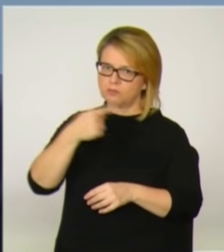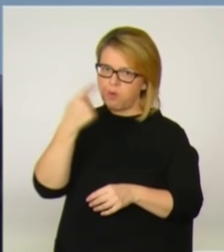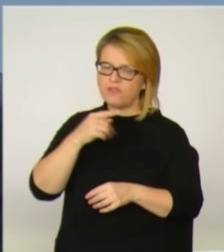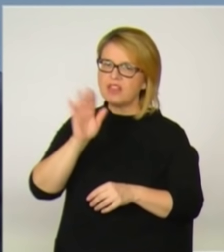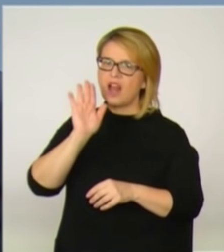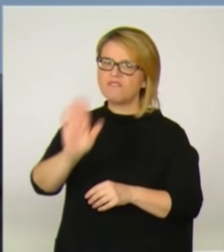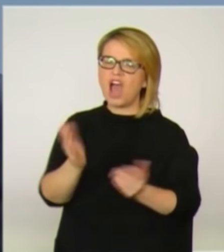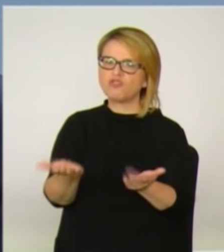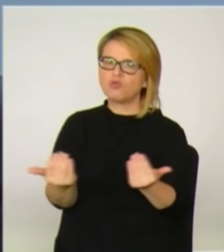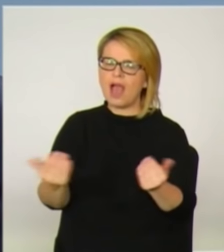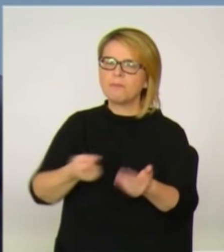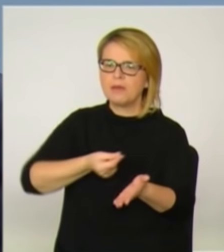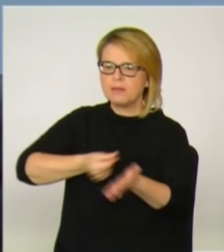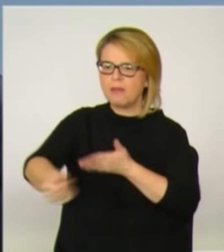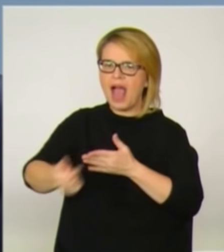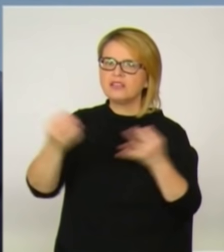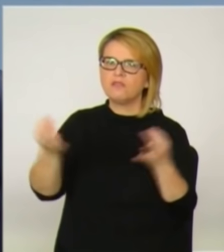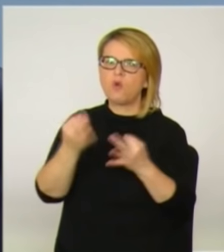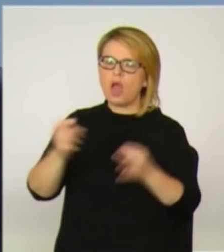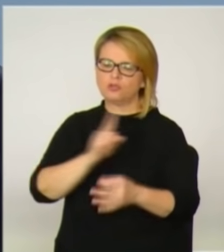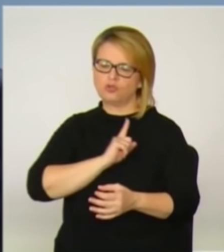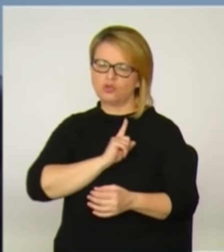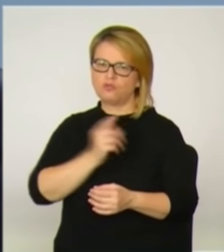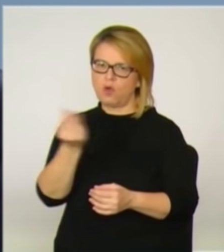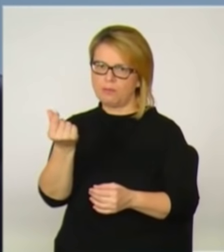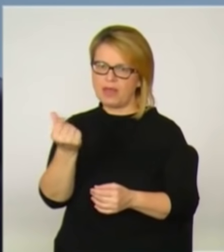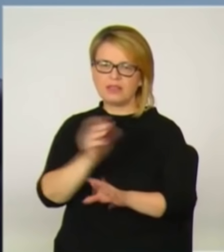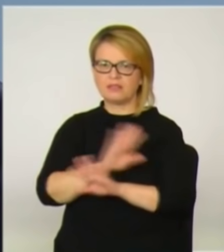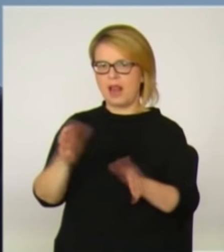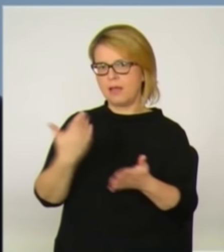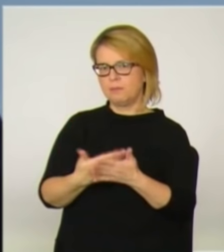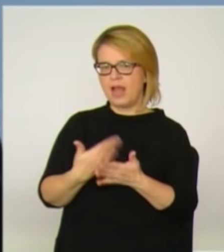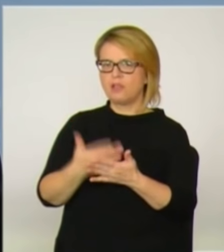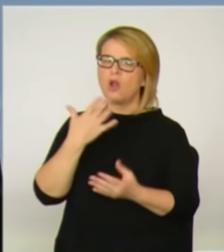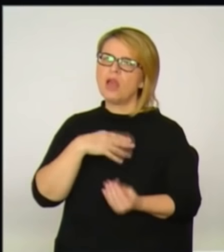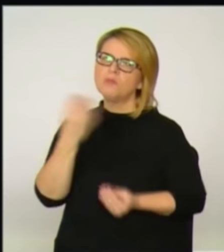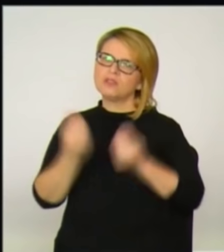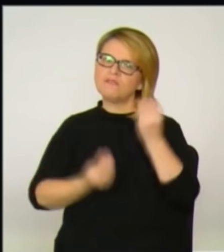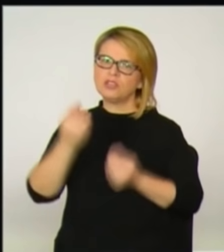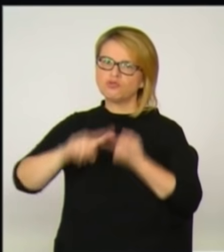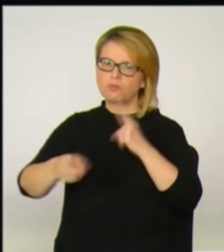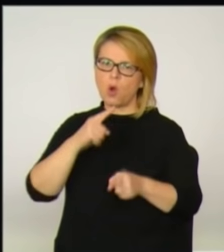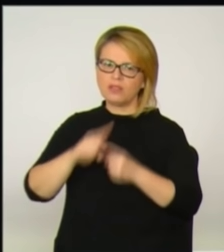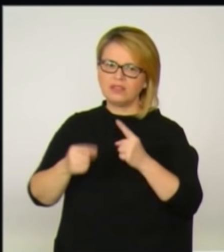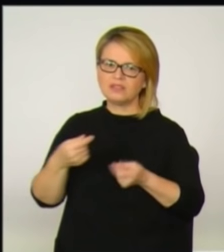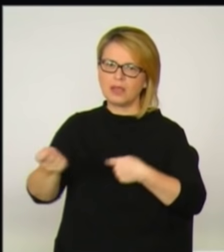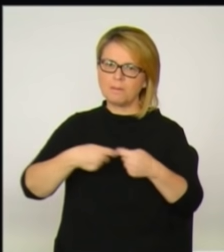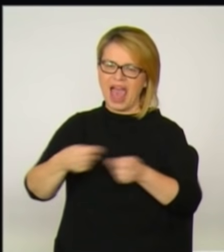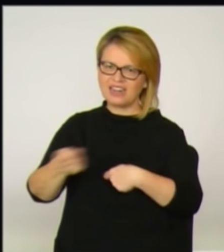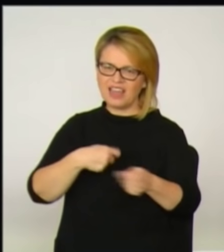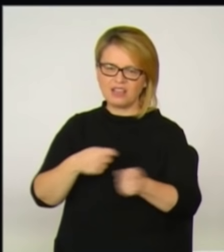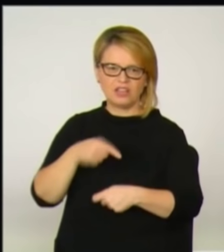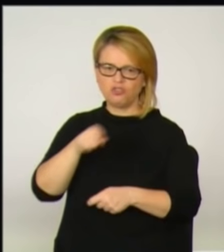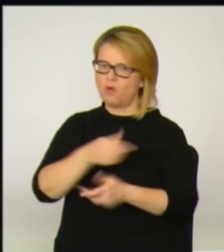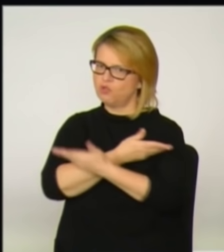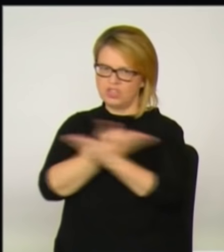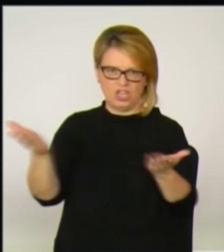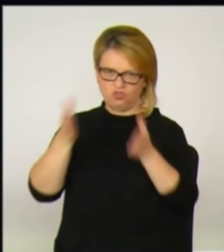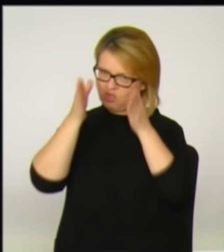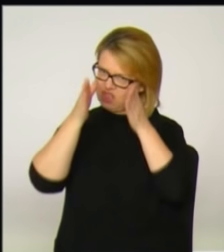že vašu kampaň ide platiť niekto zo svojich peniazí len preto, že si chce vyskúšať politický marketing, tomu prepačte, neuverí nikto.